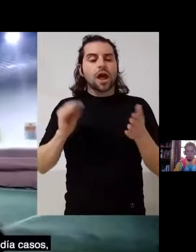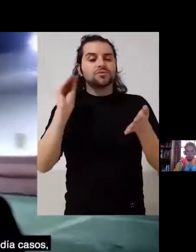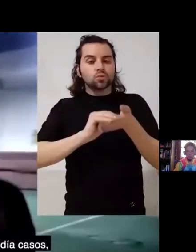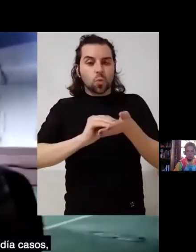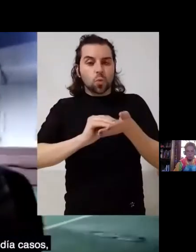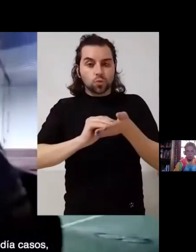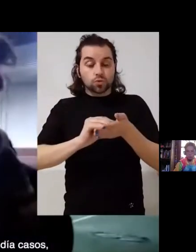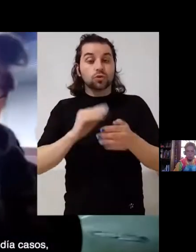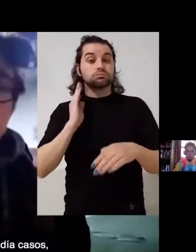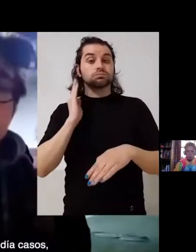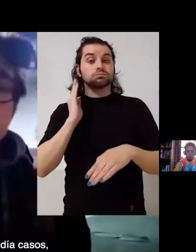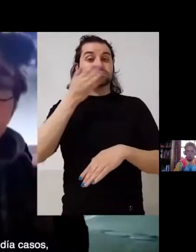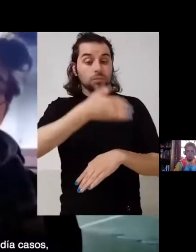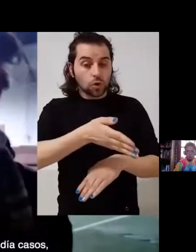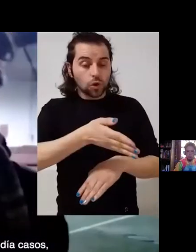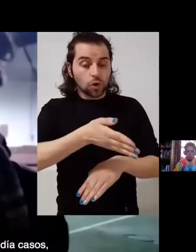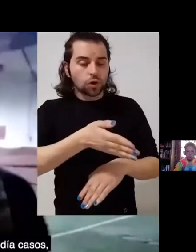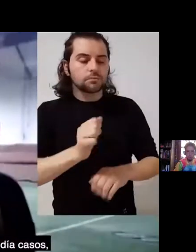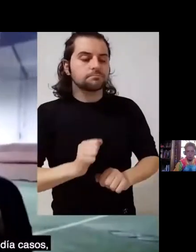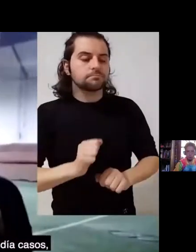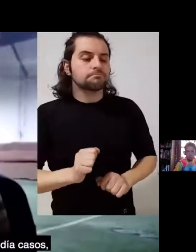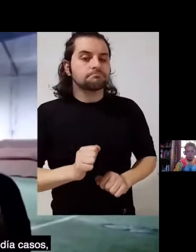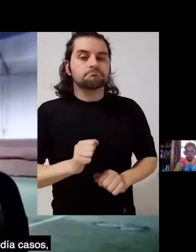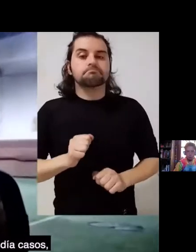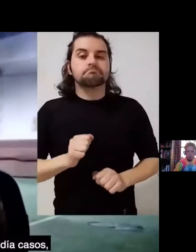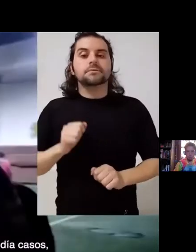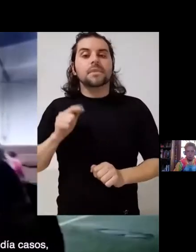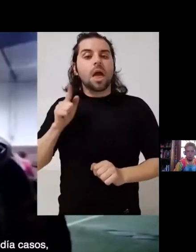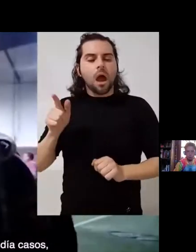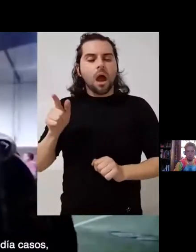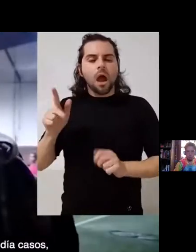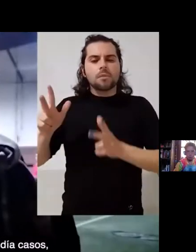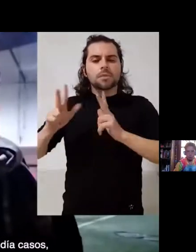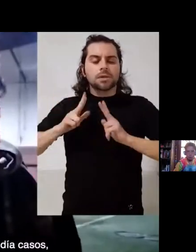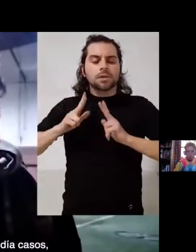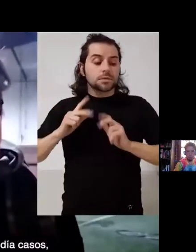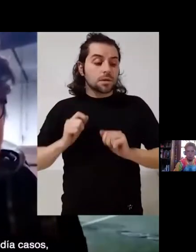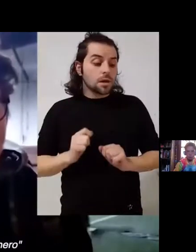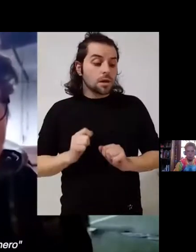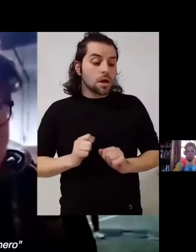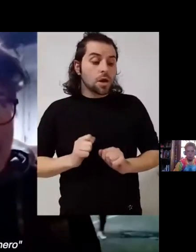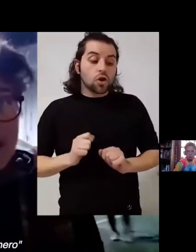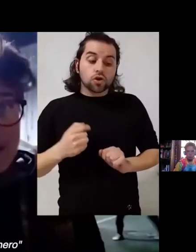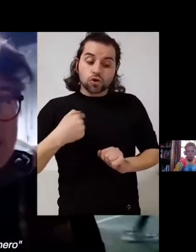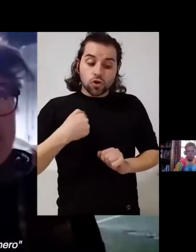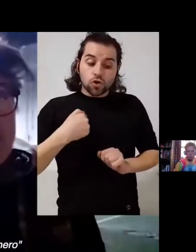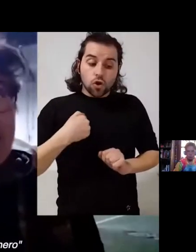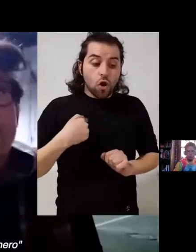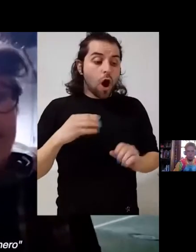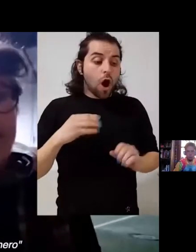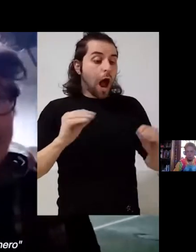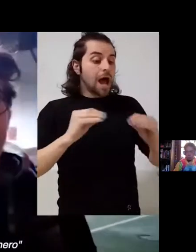J'ai pris rendez-vous avec une endocrinologue et pendant la consultation, elle m'a dit qu'elle ne recevait pas des